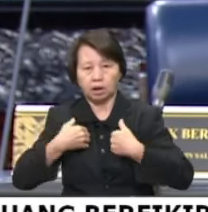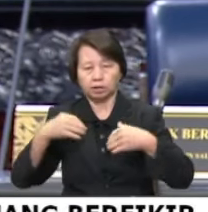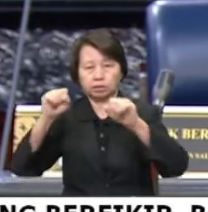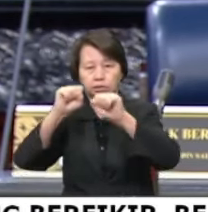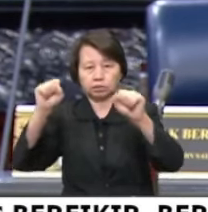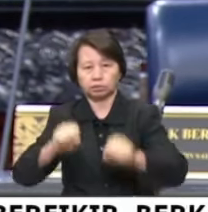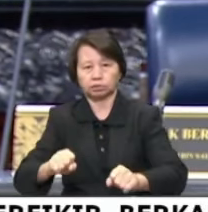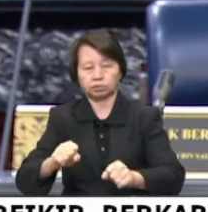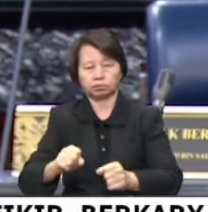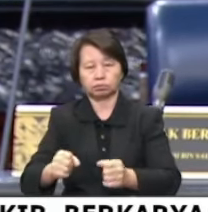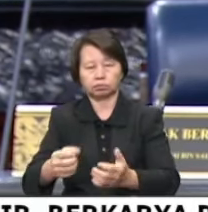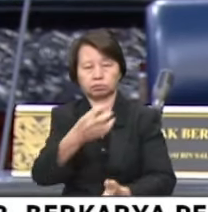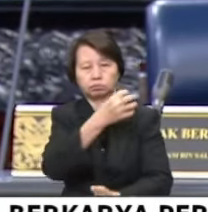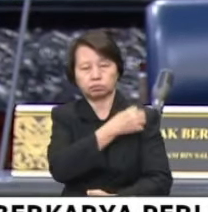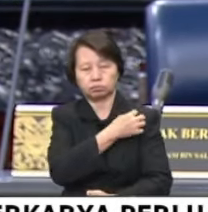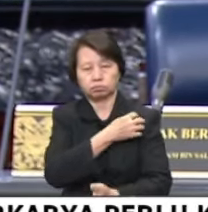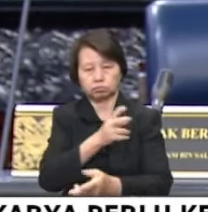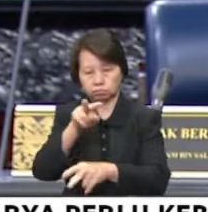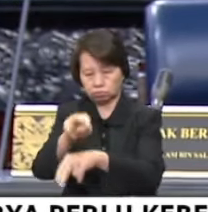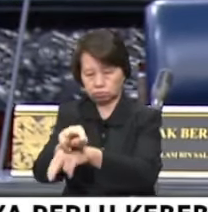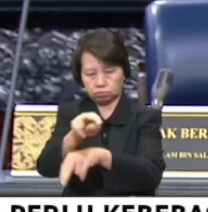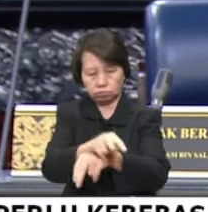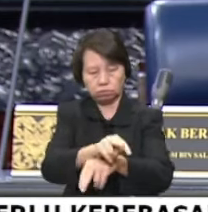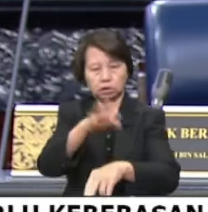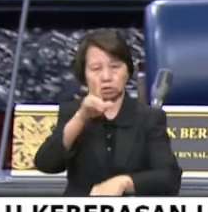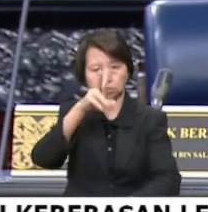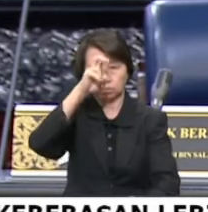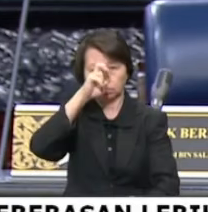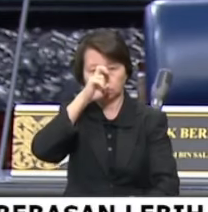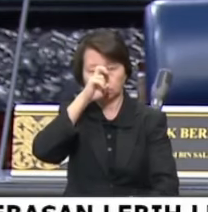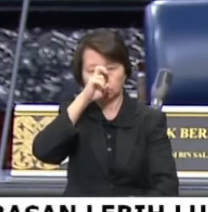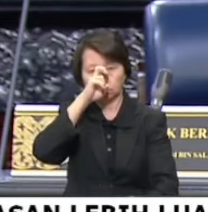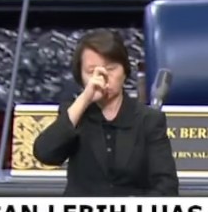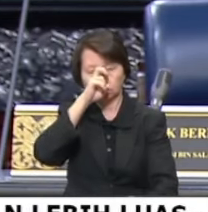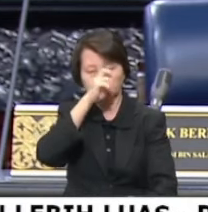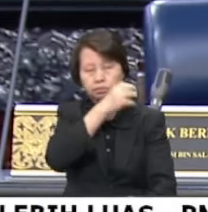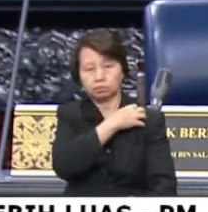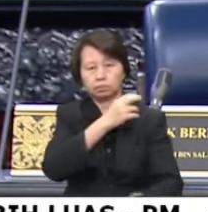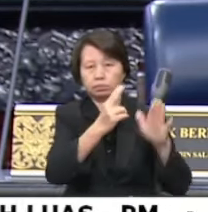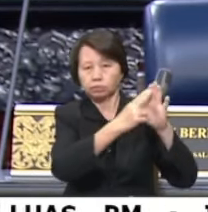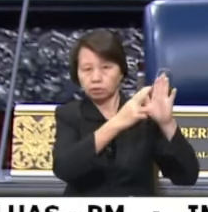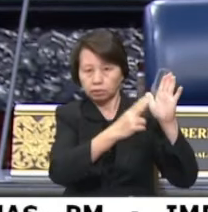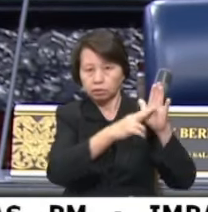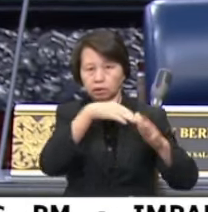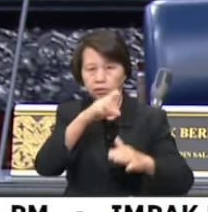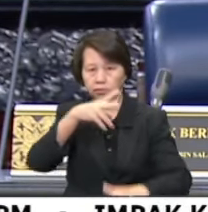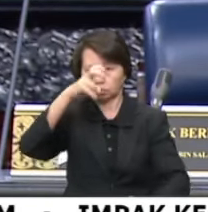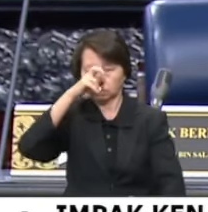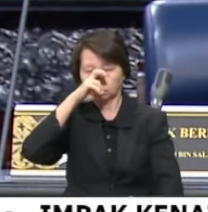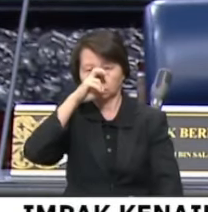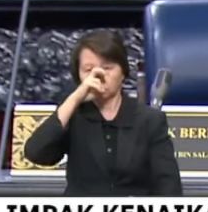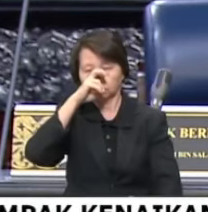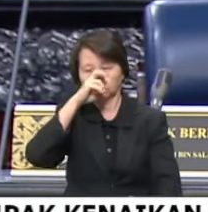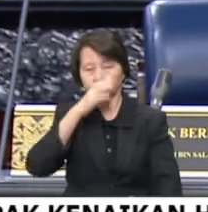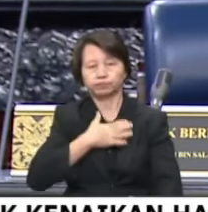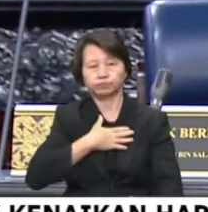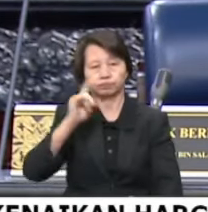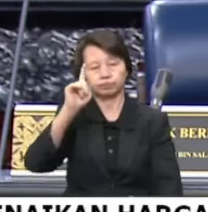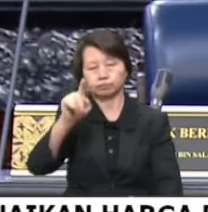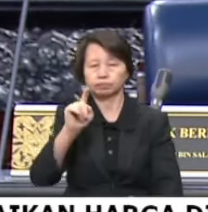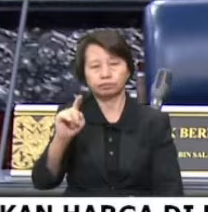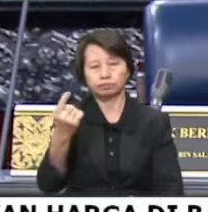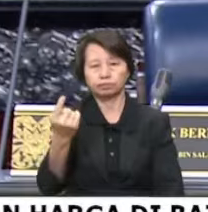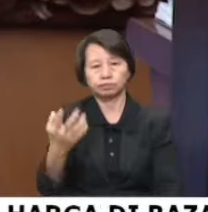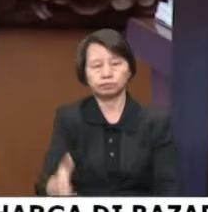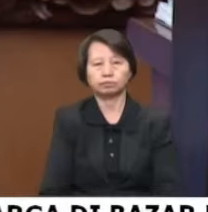sistem penguatkuasaan pemantauan yang lebih ketat, penguatkuasaan undang-undang yang lebih tegas. Soalan saya itu.